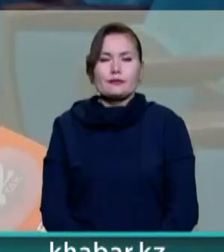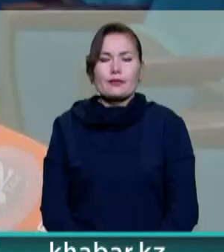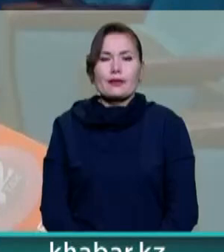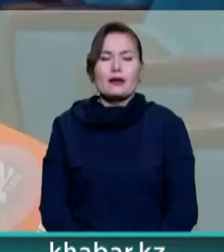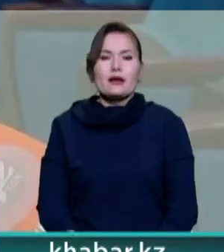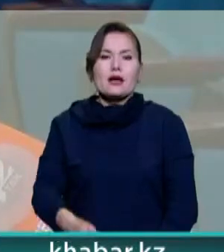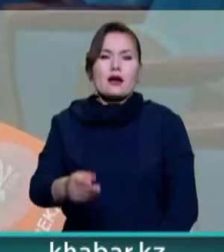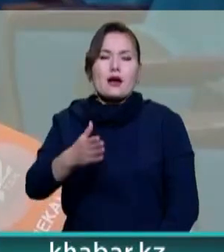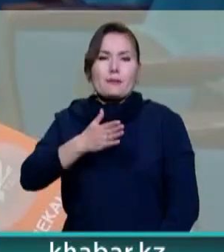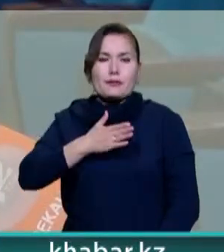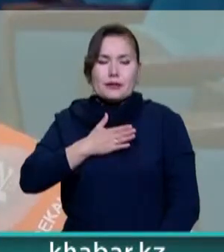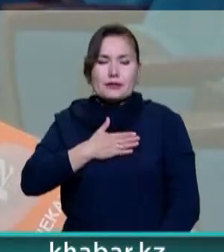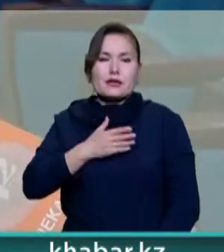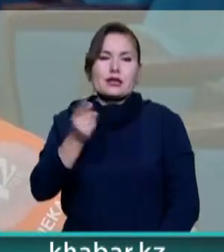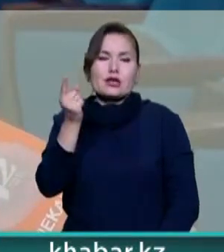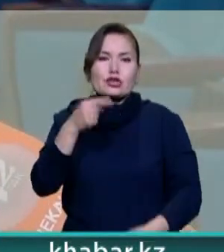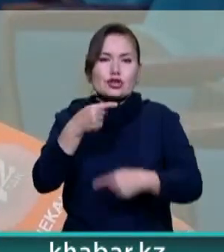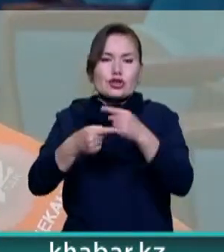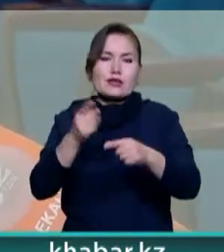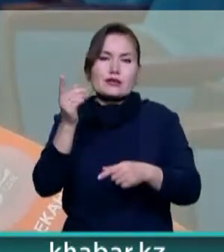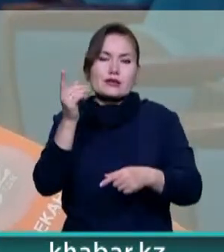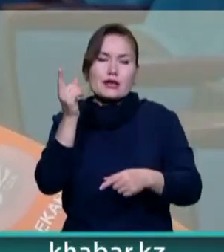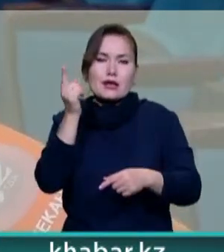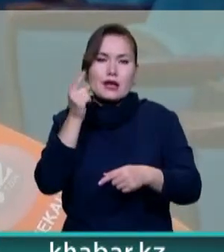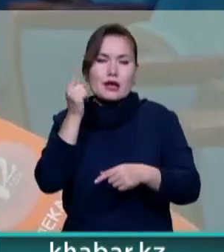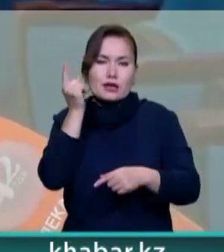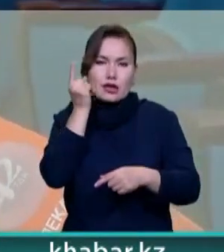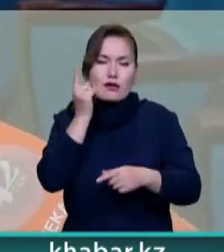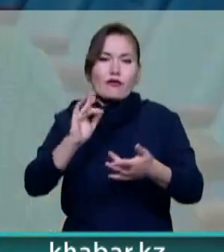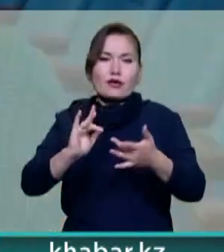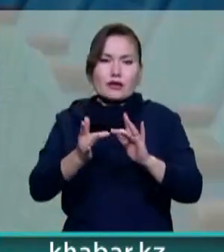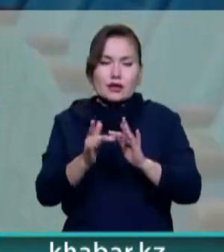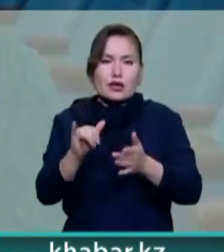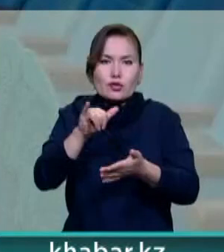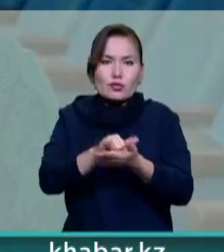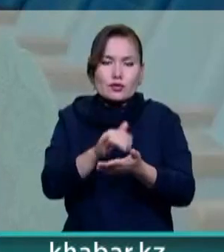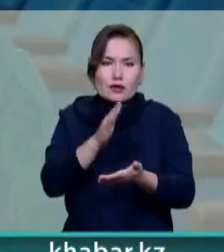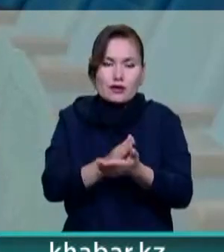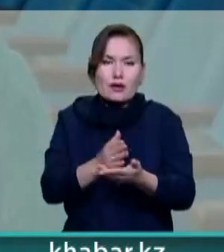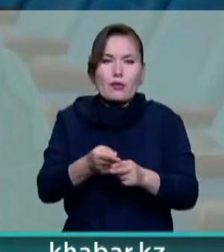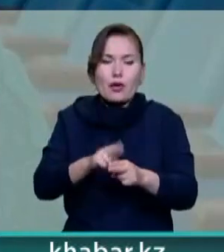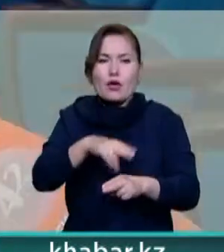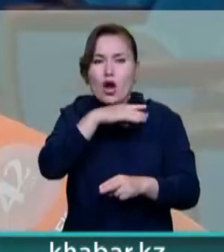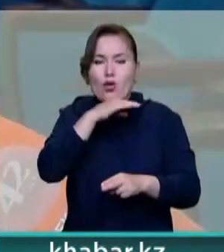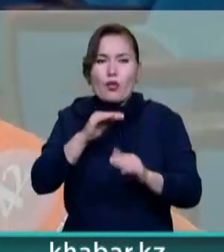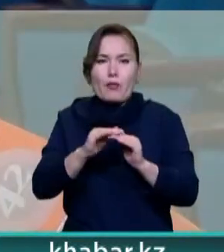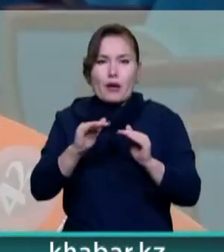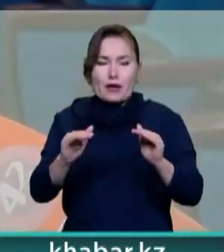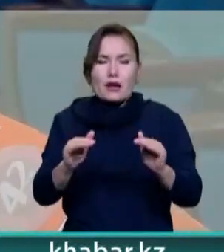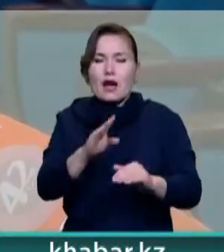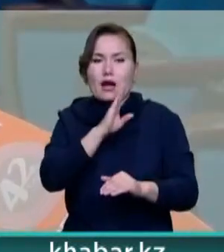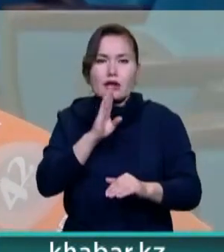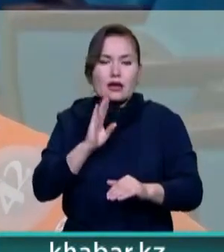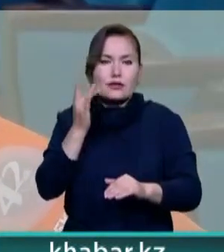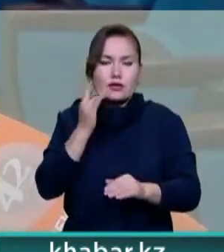Телефонмен кіреміз біздер балдармен, өзім телефонмен вайфай шығарып бәріне сөйтіп отырамыз. Көп баланаларға көмек көрсетіп жатыр, постоянно